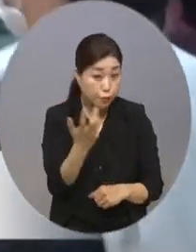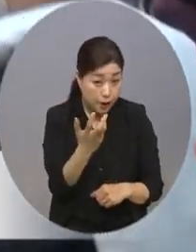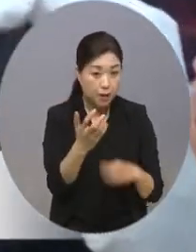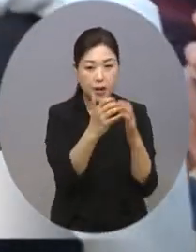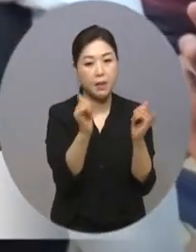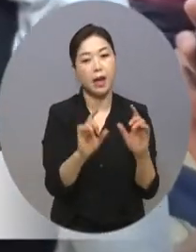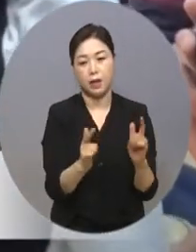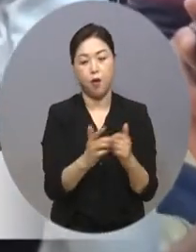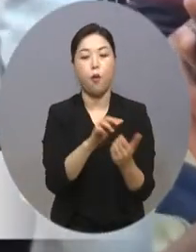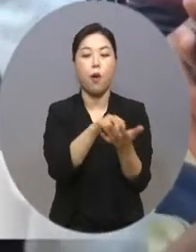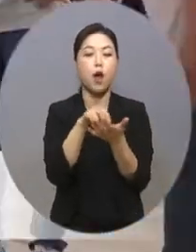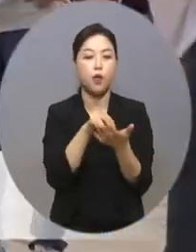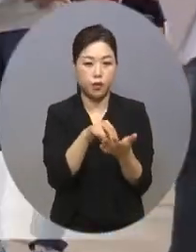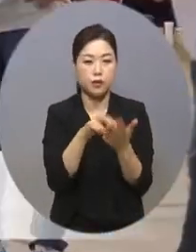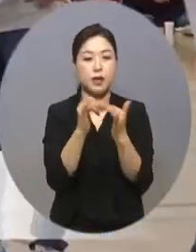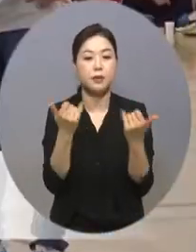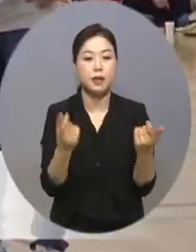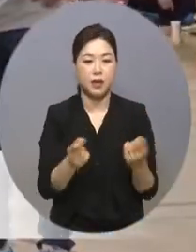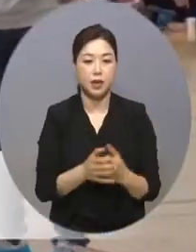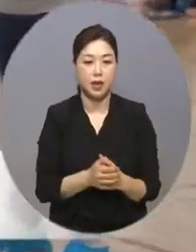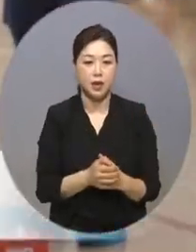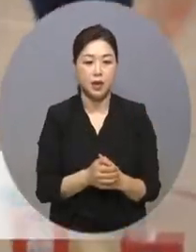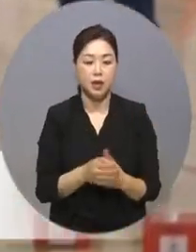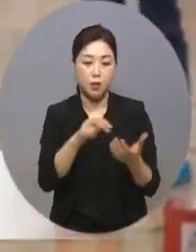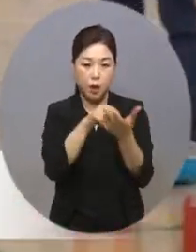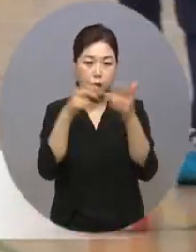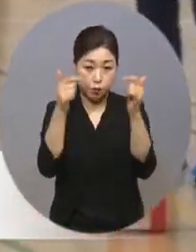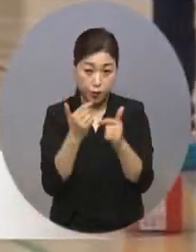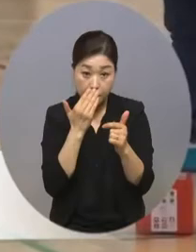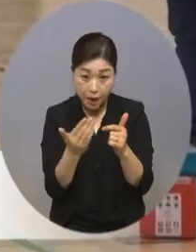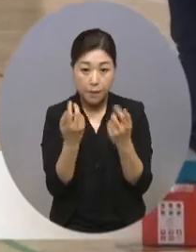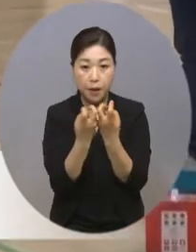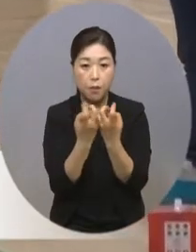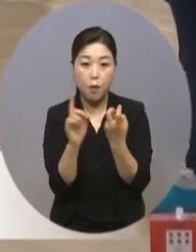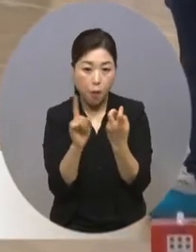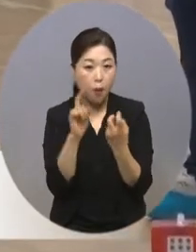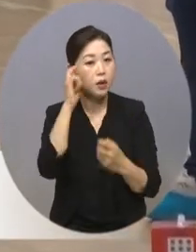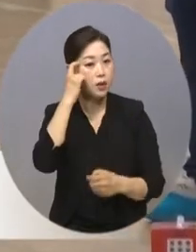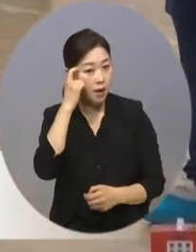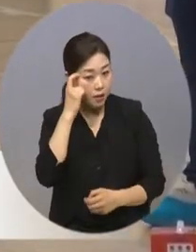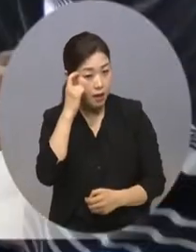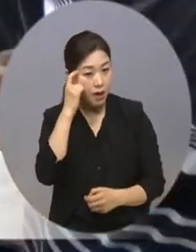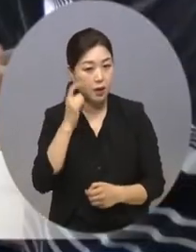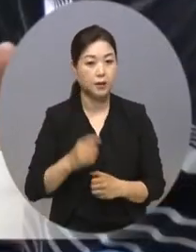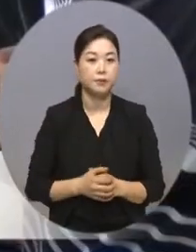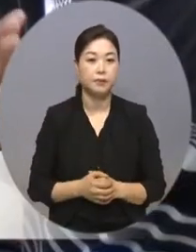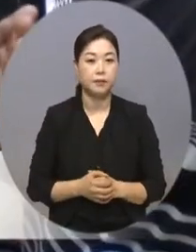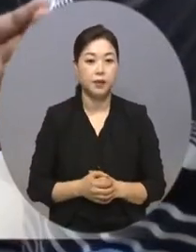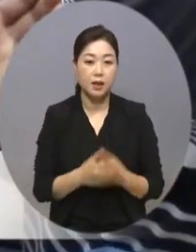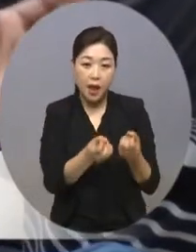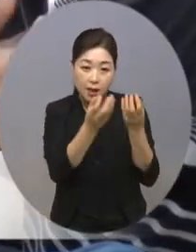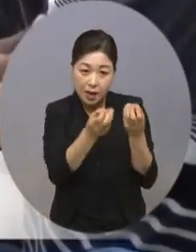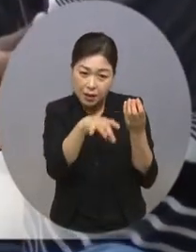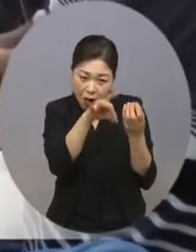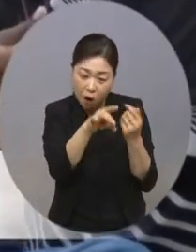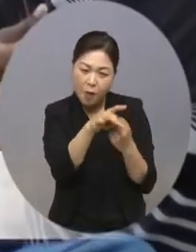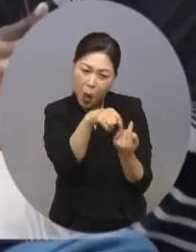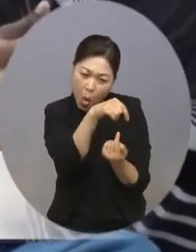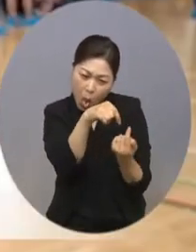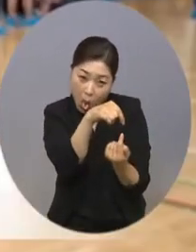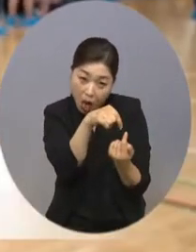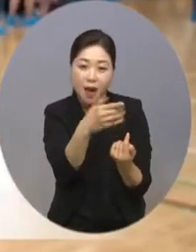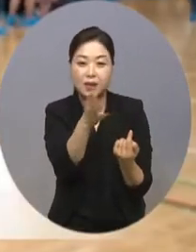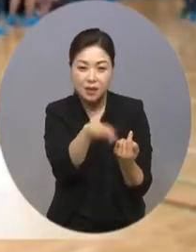아니고 의로운 친구다. 우리가 의로움을 덜어줄 수 있는 방법이 무엇일까? 그걸 생각하다가 이렇게 맨 처음에는 작게